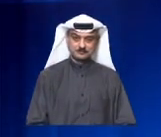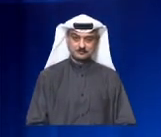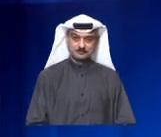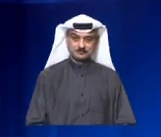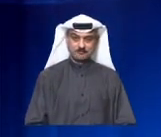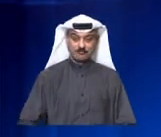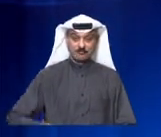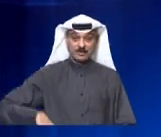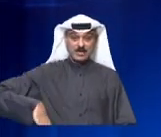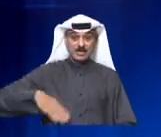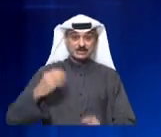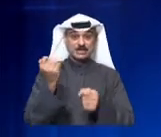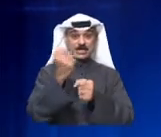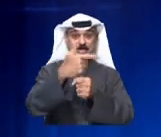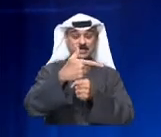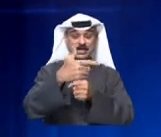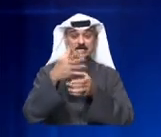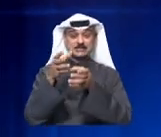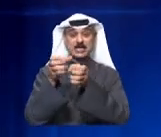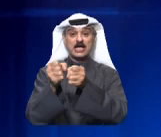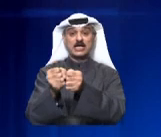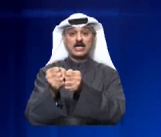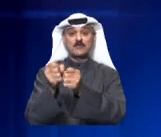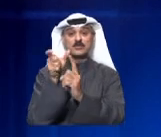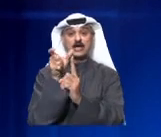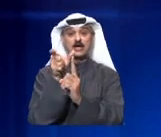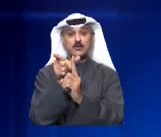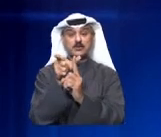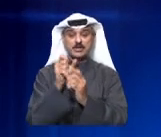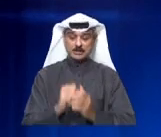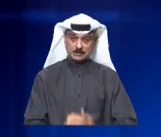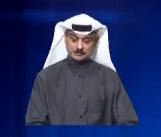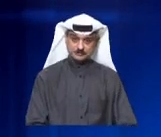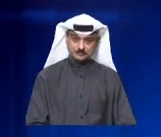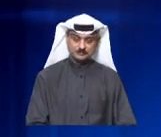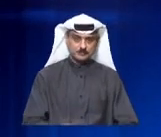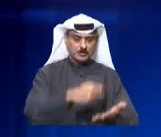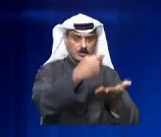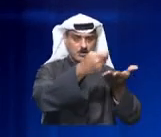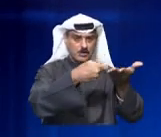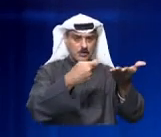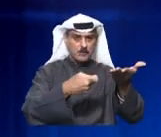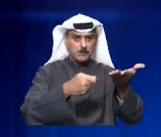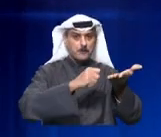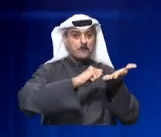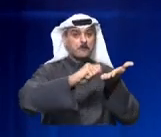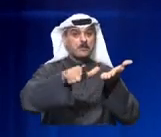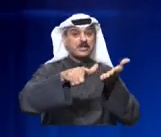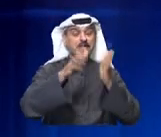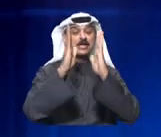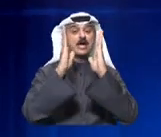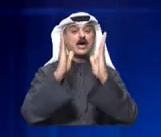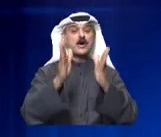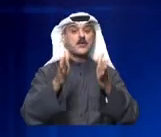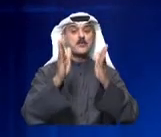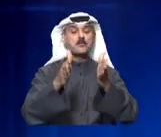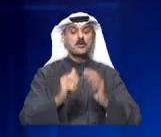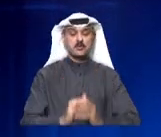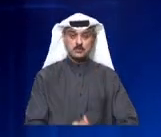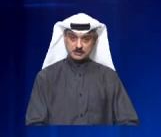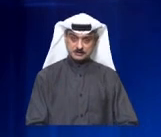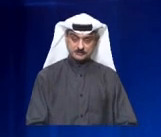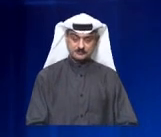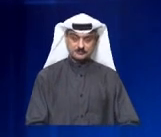بعث سمو ولي العهد الشيخ مشعل الأحمد الجابر الصباح حفظه الله ببرقية تهنئة إلى أخيه صاحب